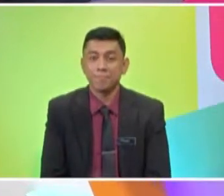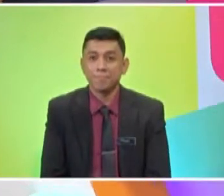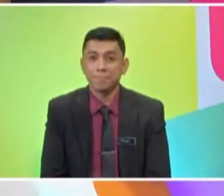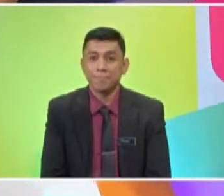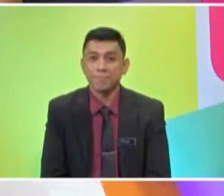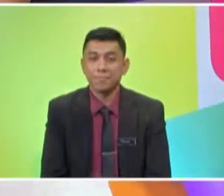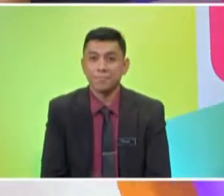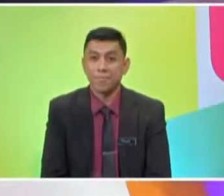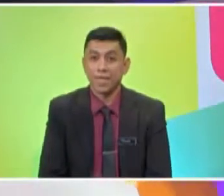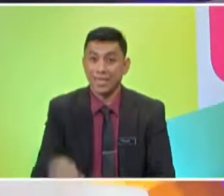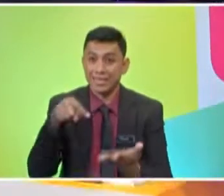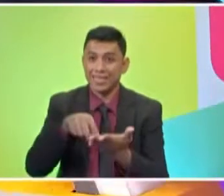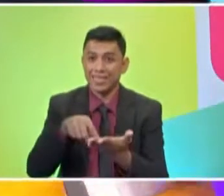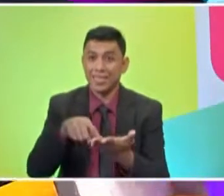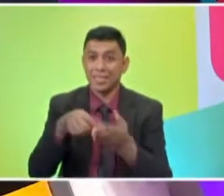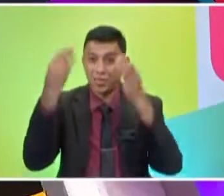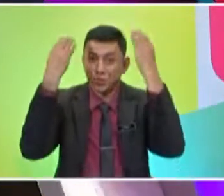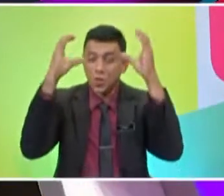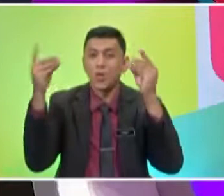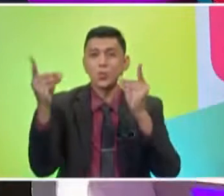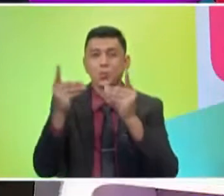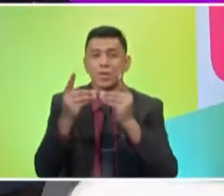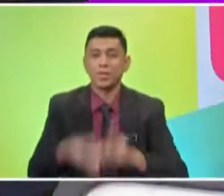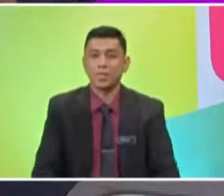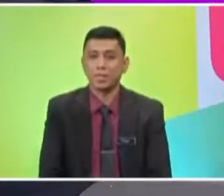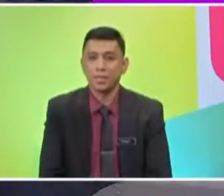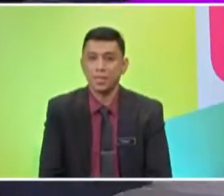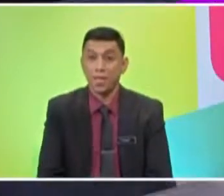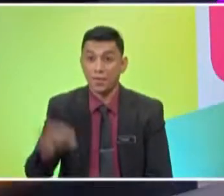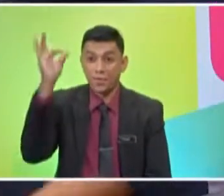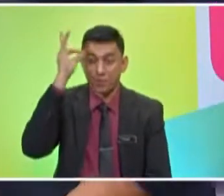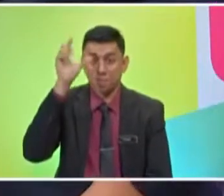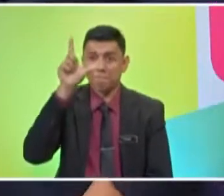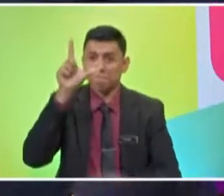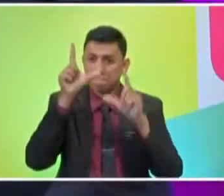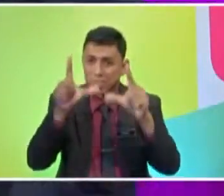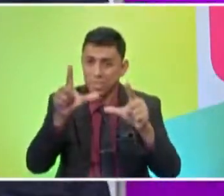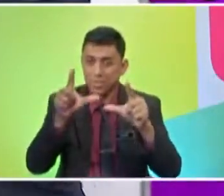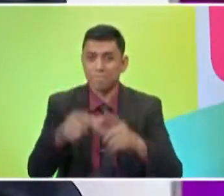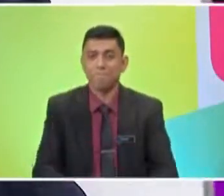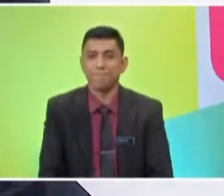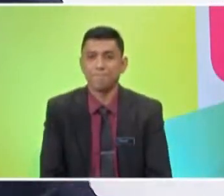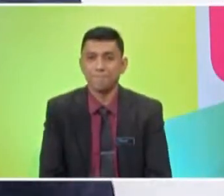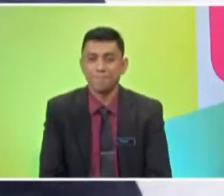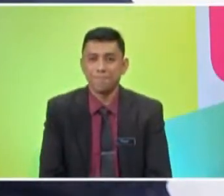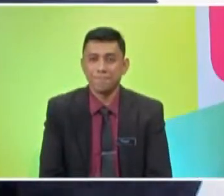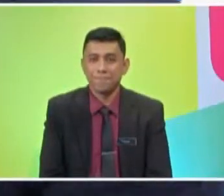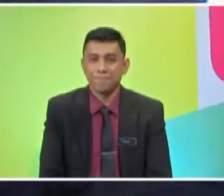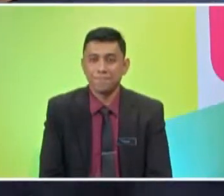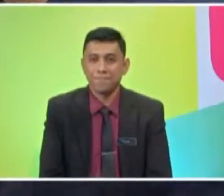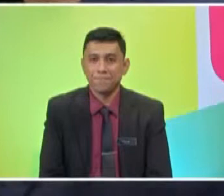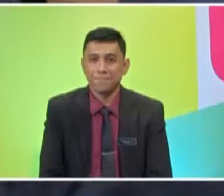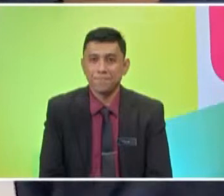Ha, cikgu ni cikgu. Jumpa tak? Jumpa cikgu. Oh, cuba Fizi cantumkan dekat sebelah dia. Oh, begini